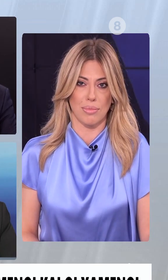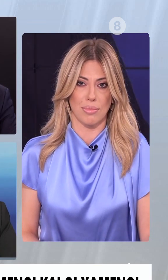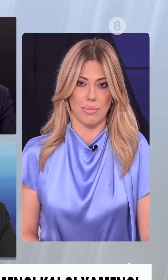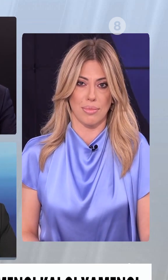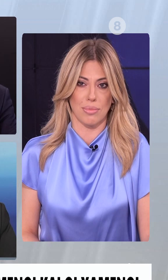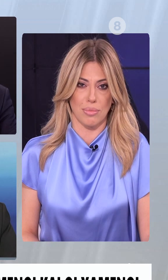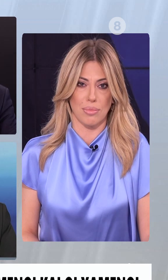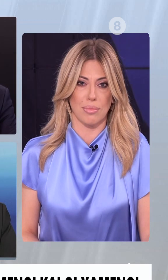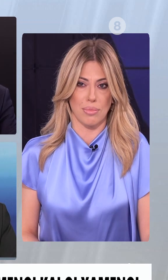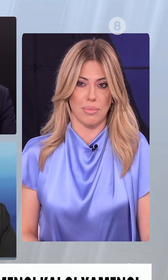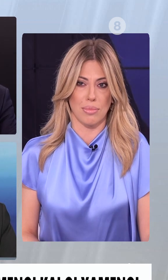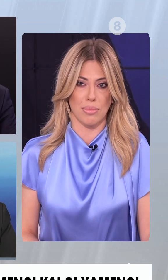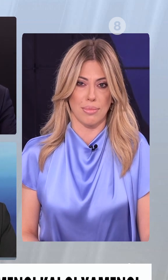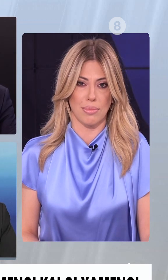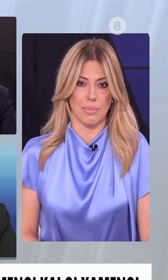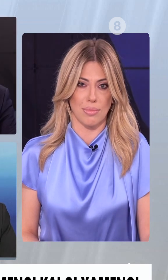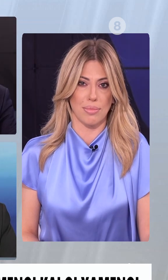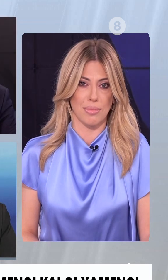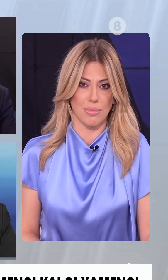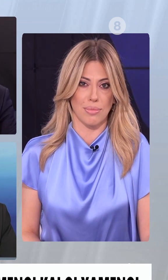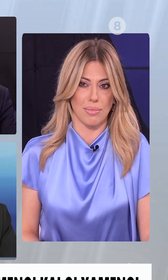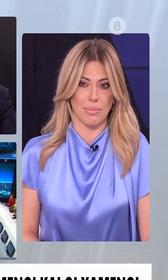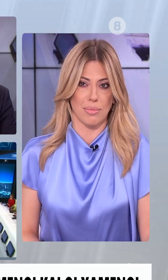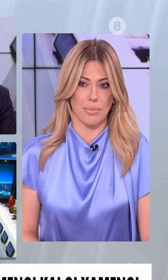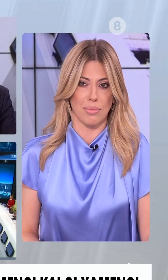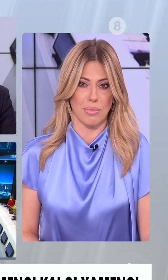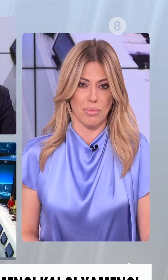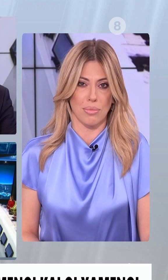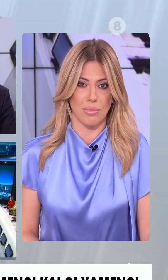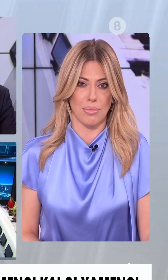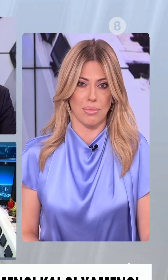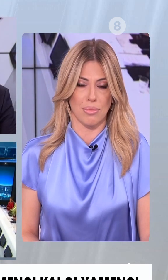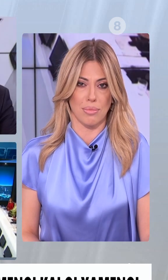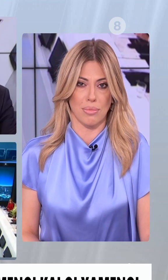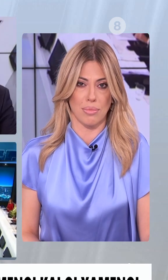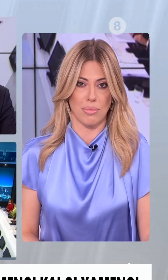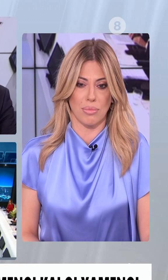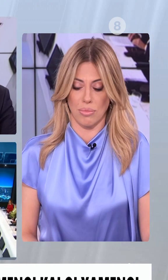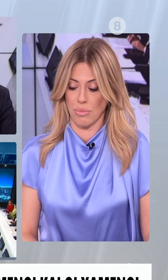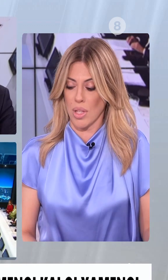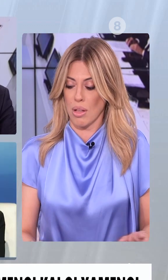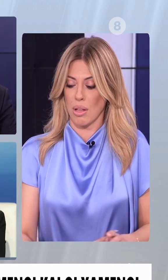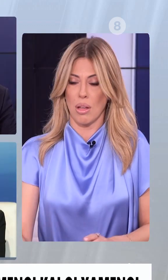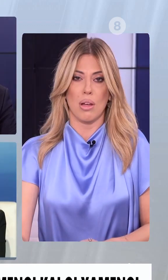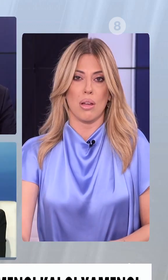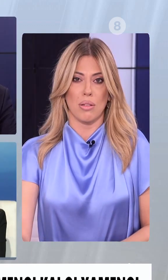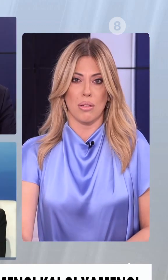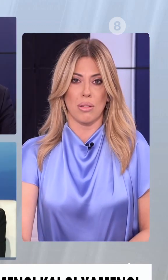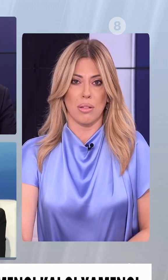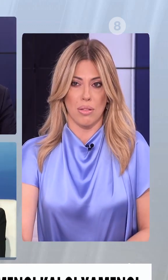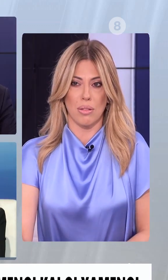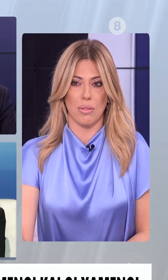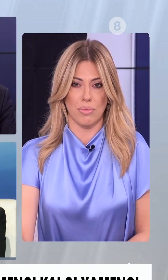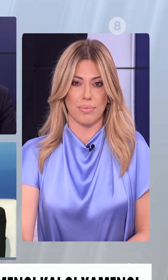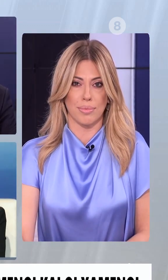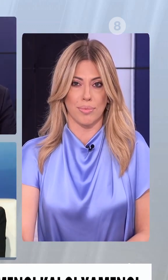προσπάθεια που όλοι κάνουμε στο να παρουσιάσουμε τις θέσεις μας, να παρουσιάσουμε το πρόγραμμά μας, θα αξιολογήσουν και με πολύ σεβασμό θα προσέλθουν και στην